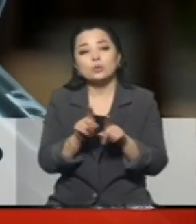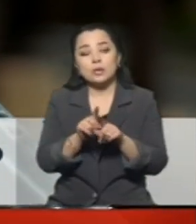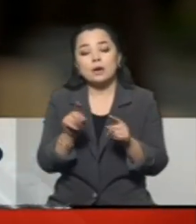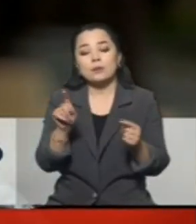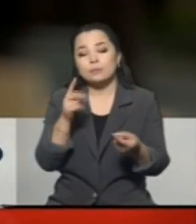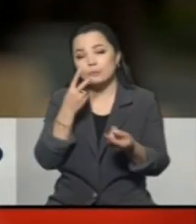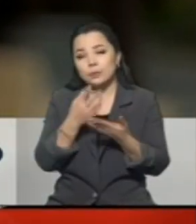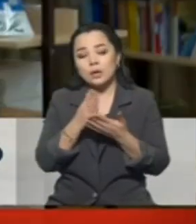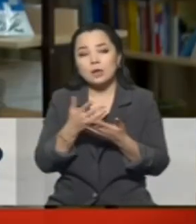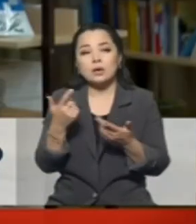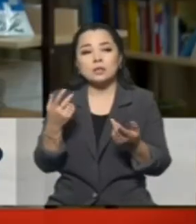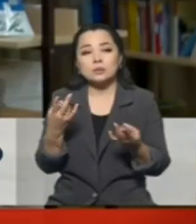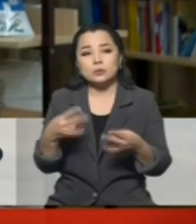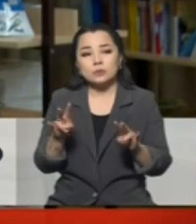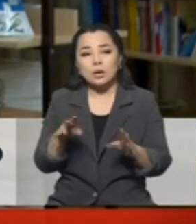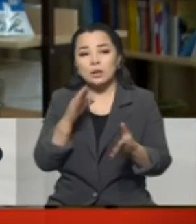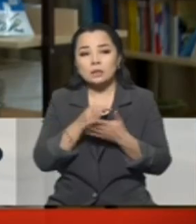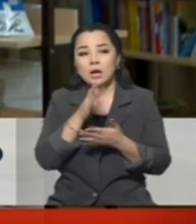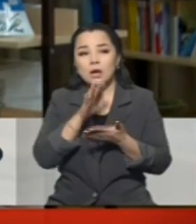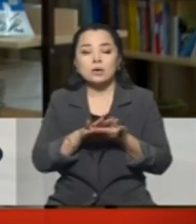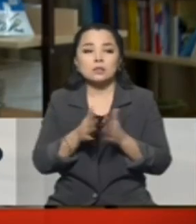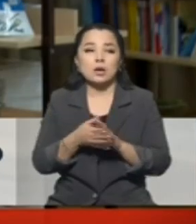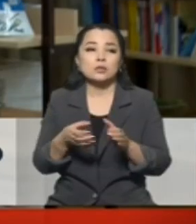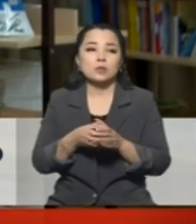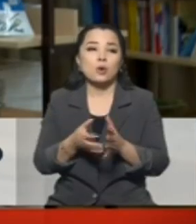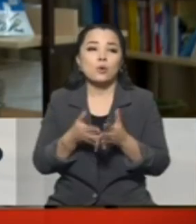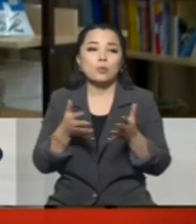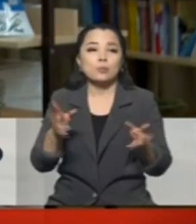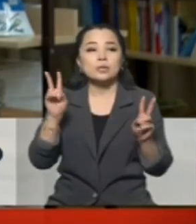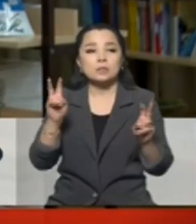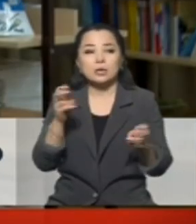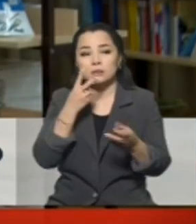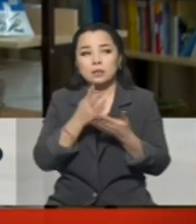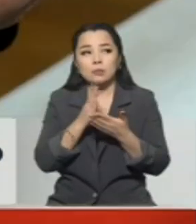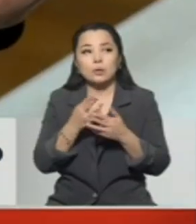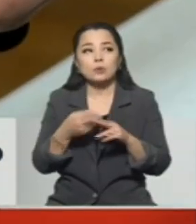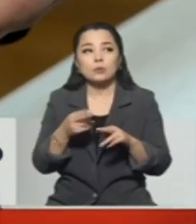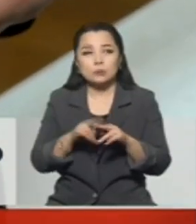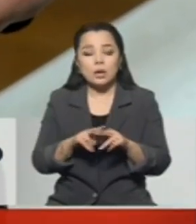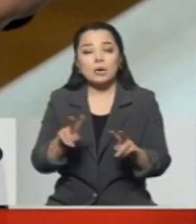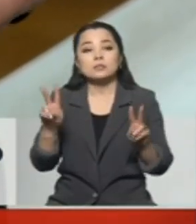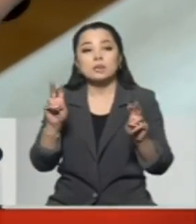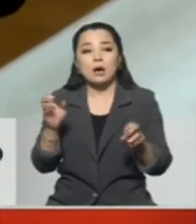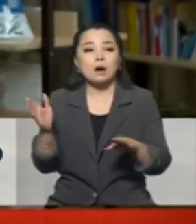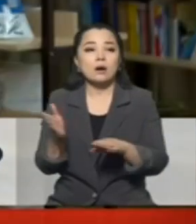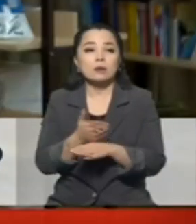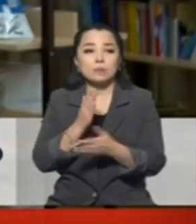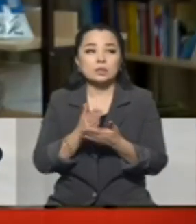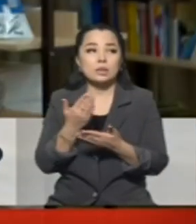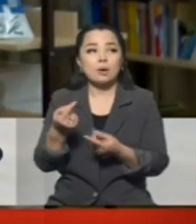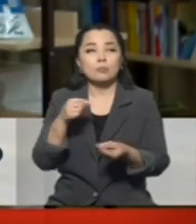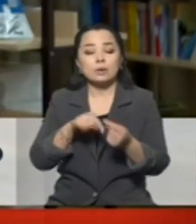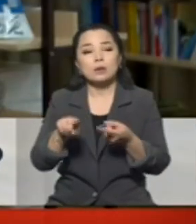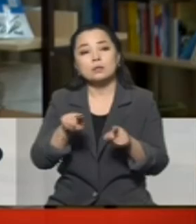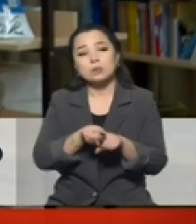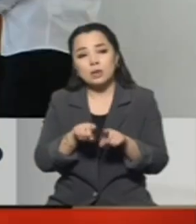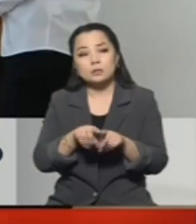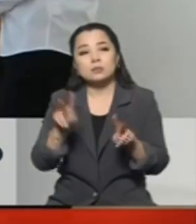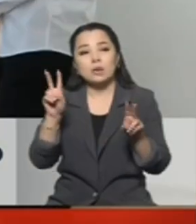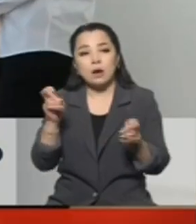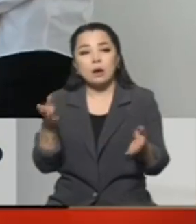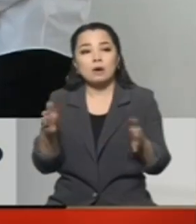алушыға қажет емес. Ол жерде сағаттар өте көп. Мысалы, тақырыптар. Соларды тақырыптан алып тастайды да, бір-біріне ұқсас тақырыптарды